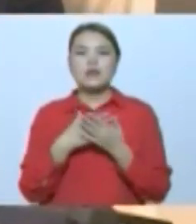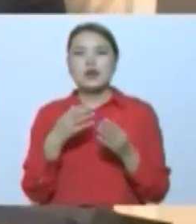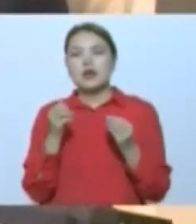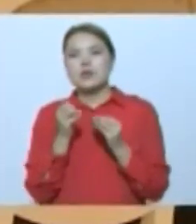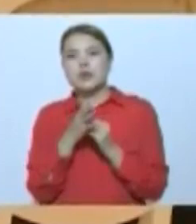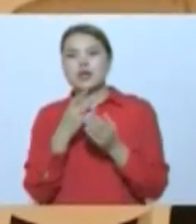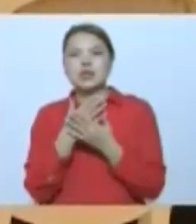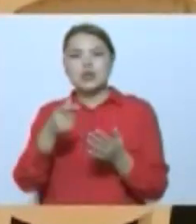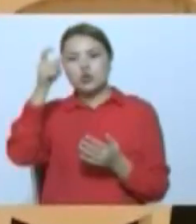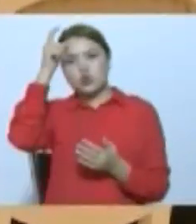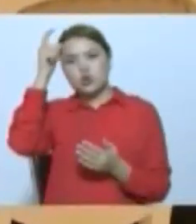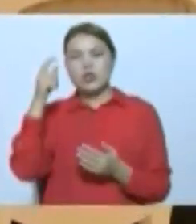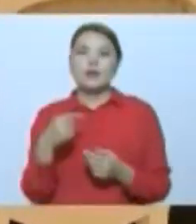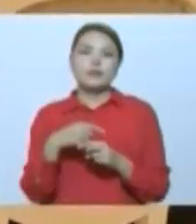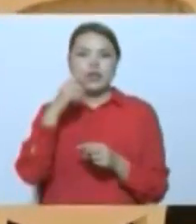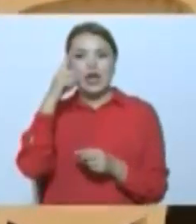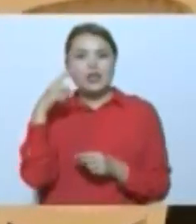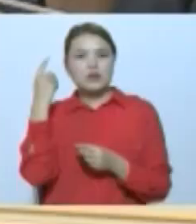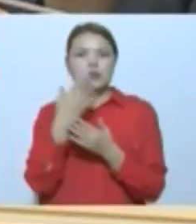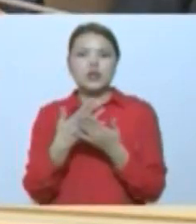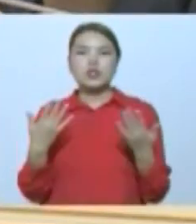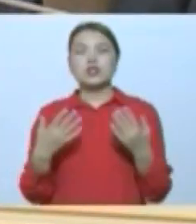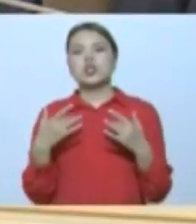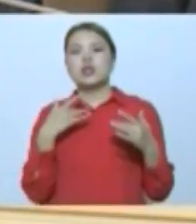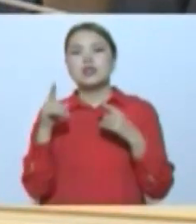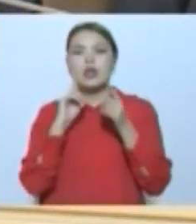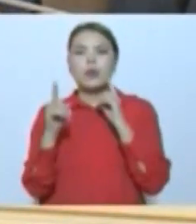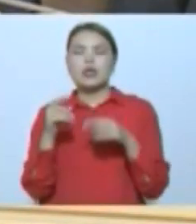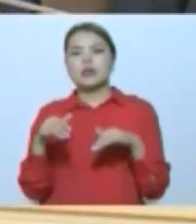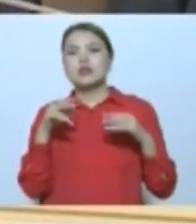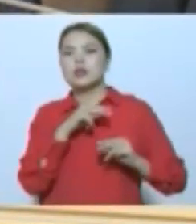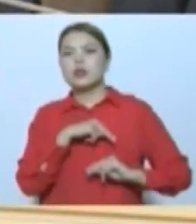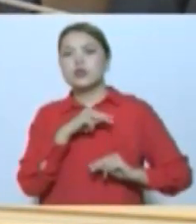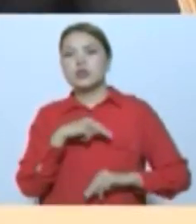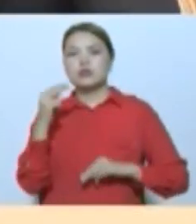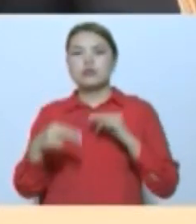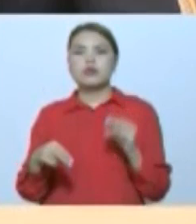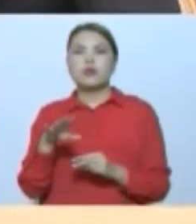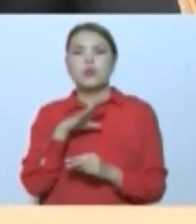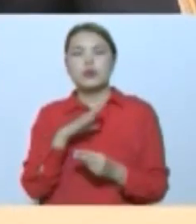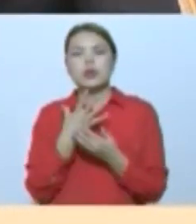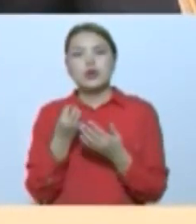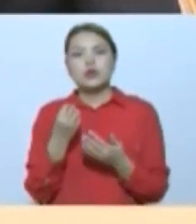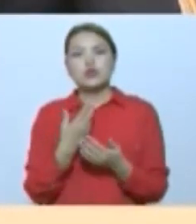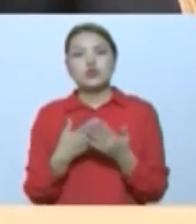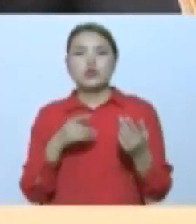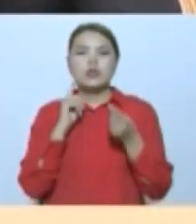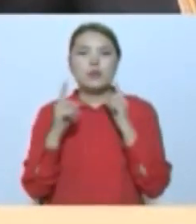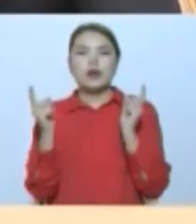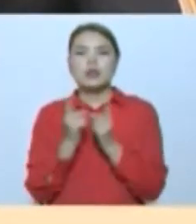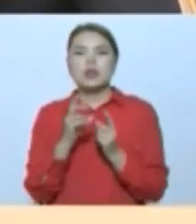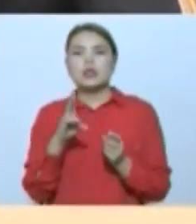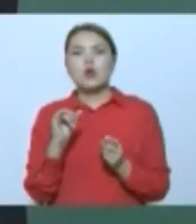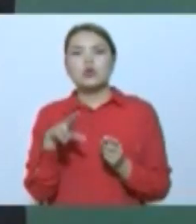жасты Түркия, Әзербайжан елінде тағылымдамадан өткізді. Осылайша шетелдік серіктестерге қол жеткізе алды. Сонымен басқосуда